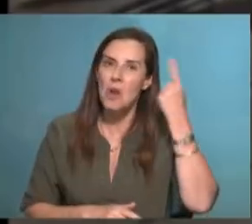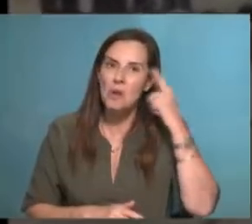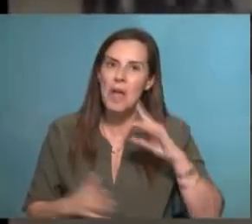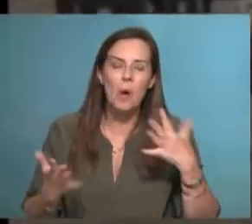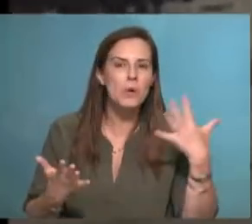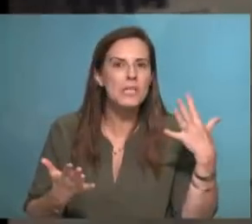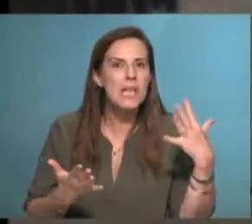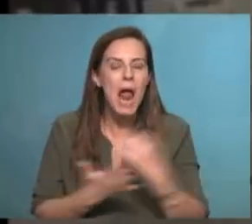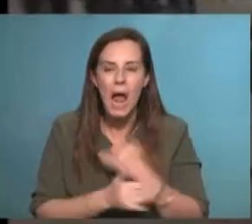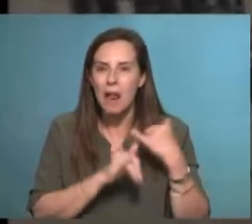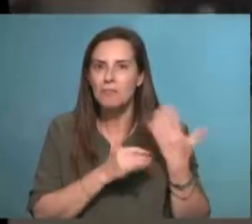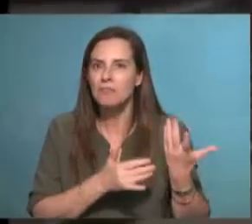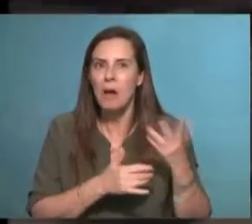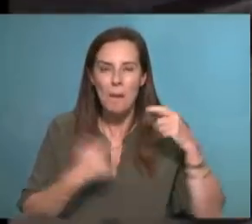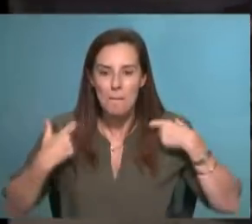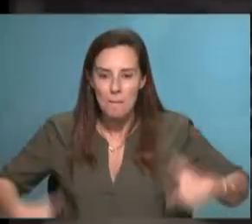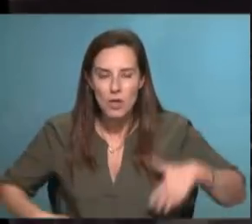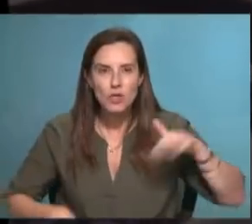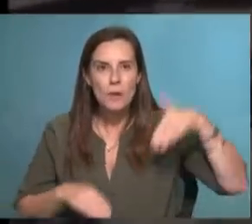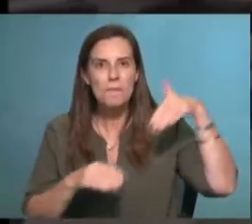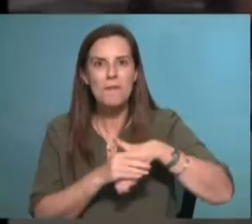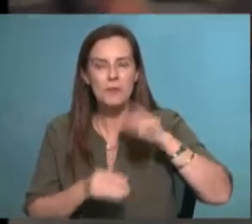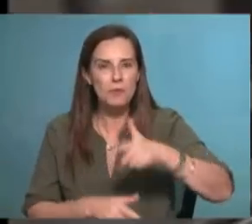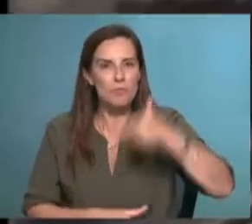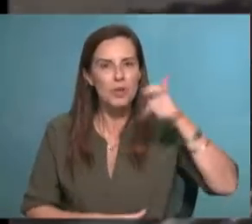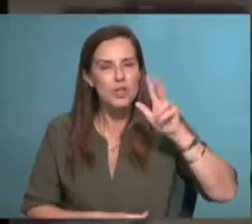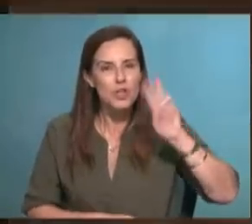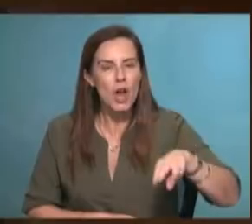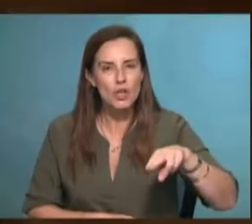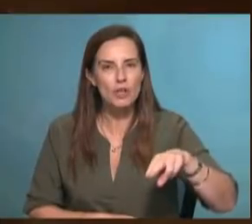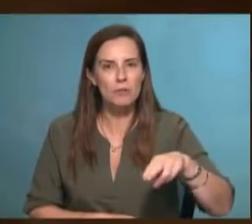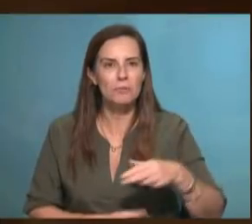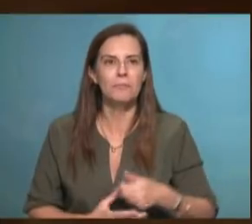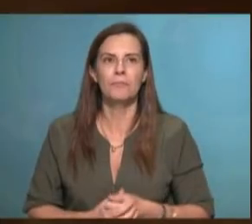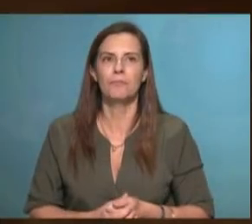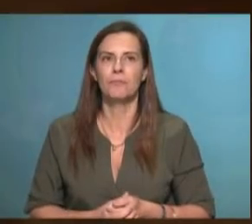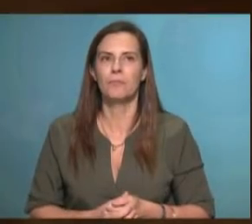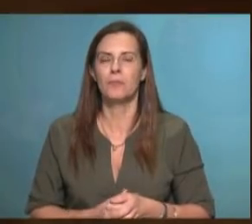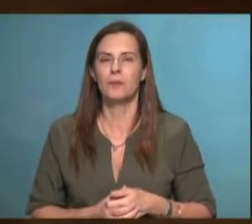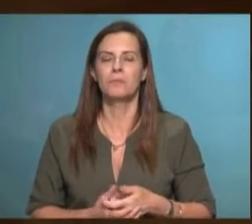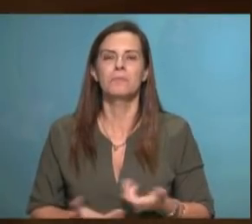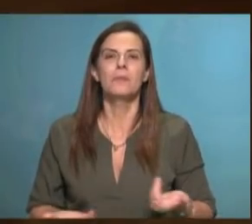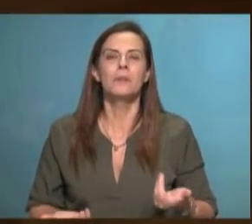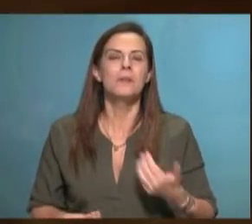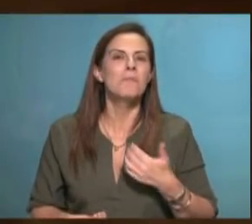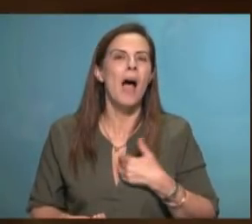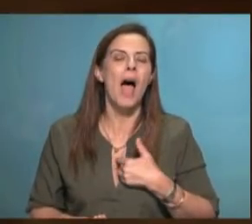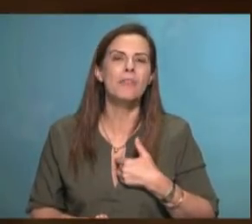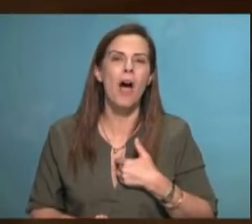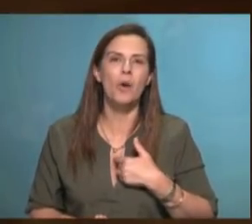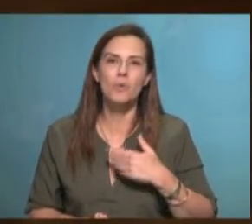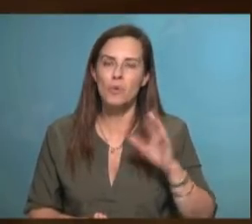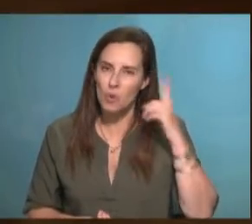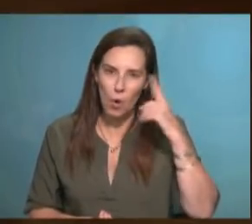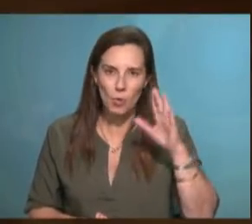להיכנס לכאן כשבתיק שעל גבו ישנו נשק קר לו. אנחנו כן יודעים שבכל